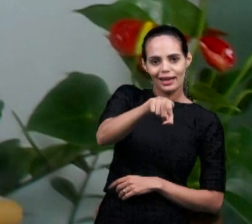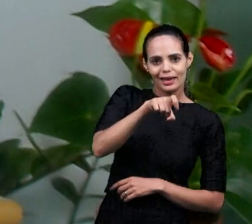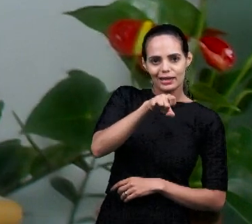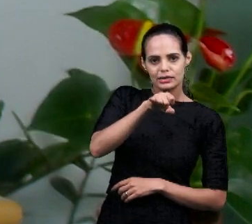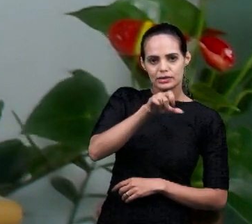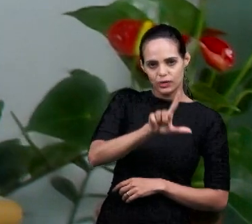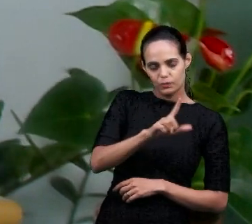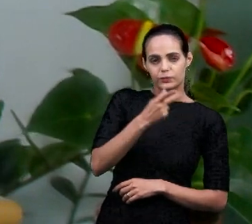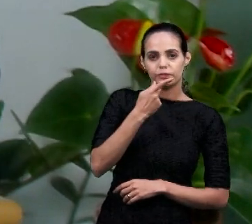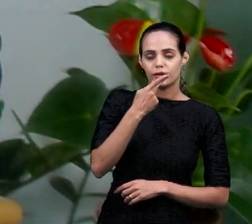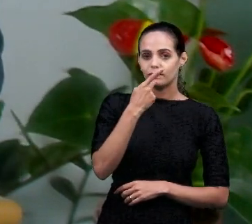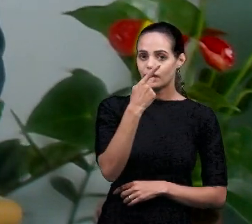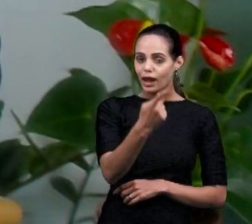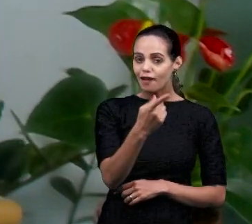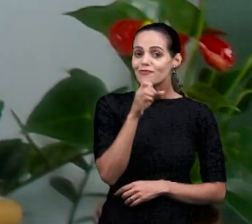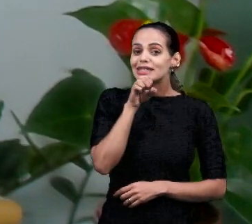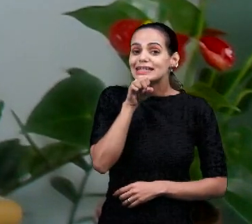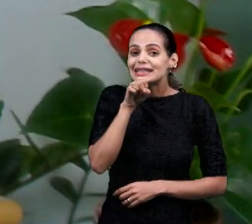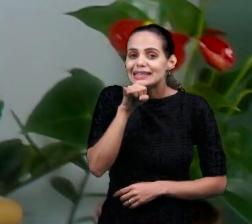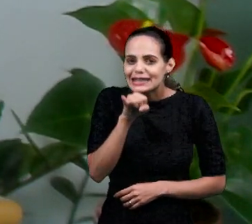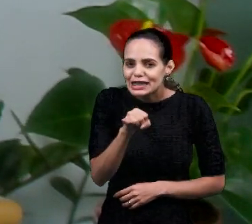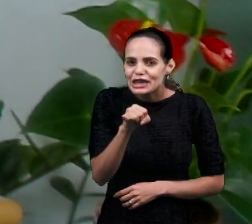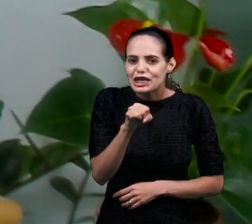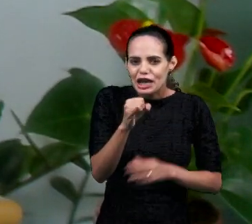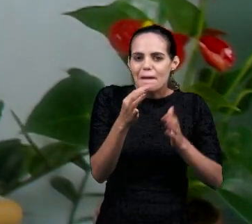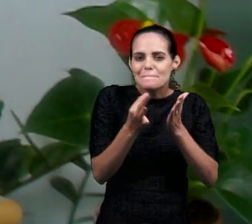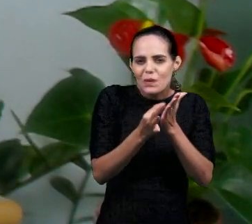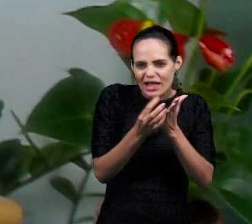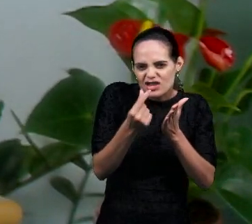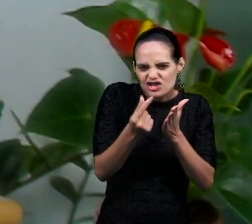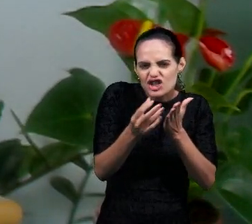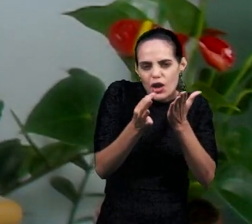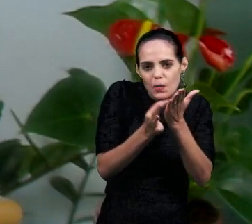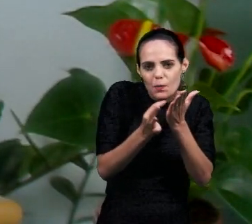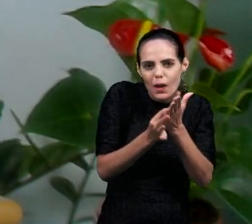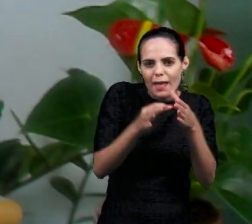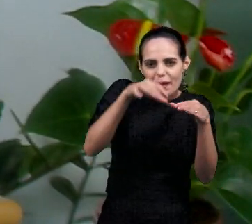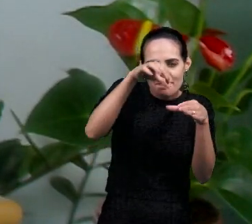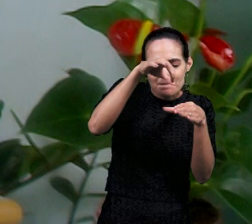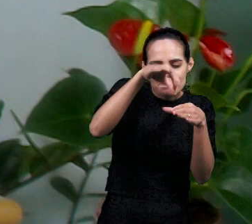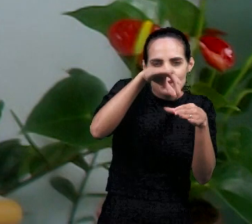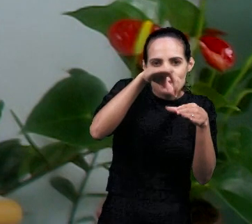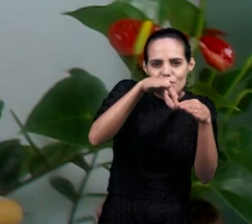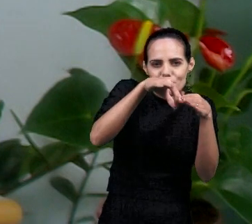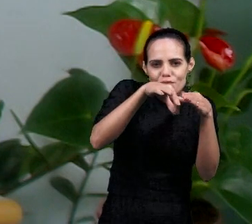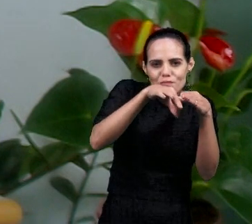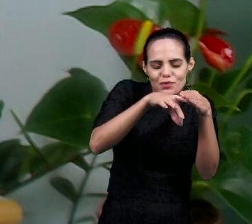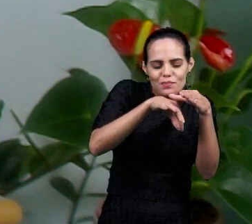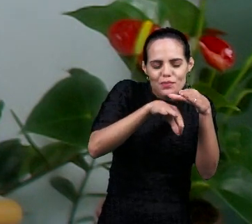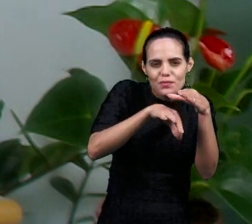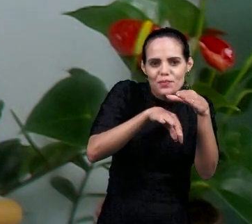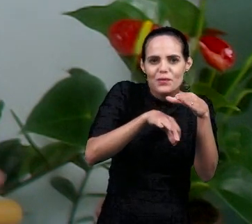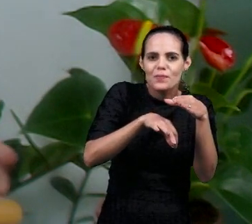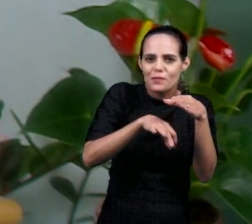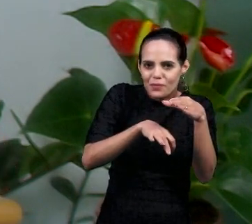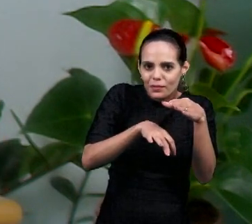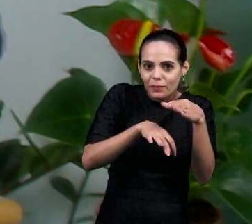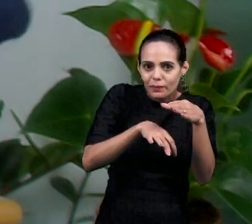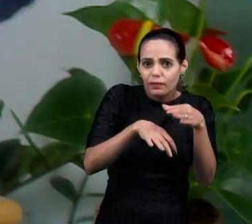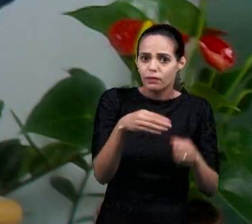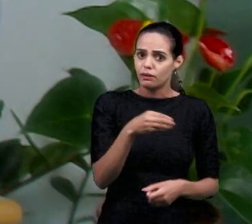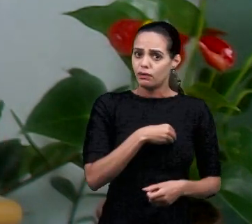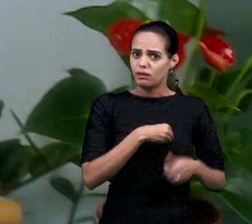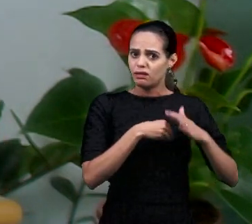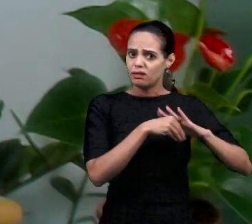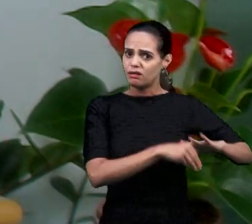représentant, il disait que à la mesure que les bruits, enfin, les pièces de monnaie vont faire de bruit